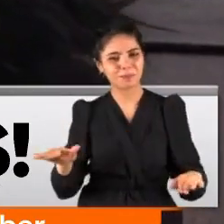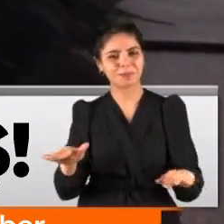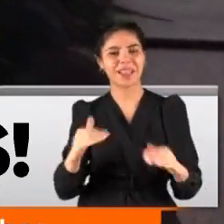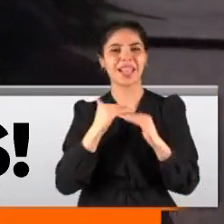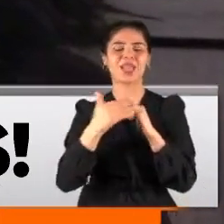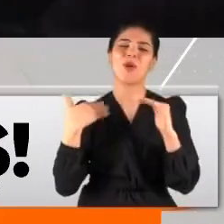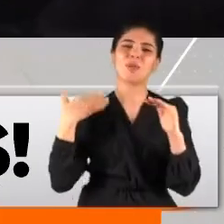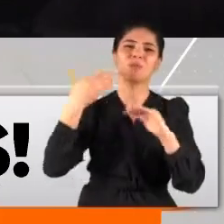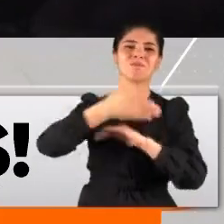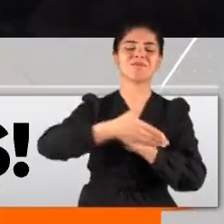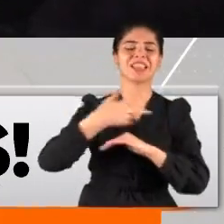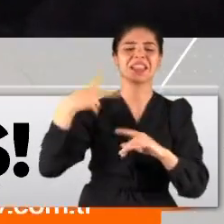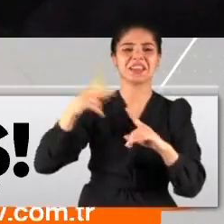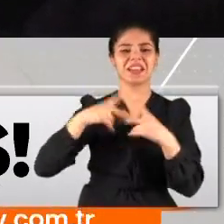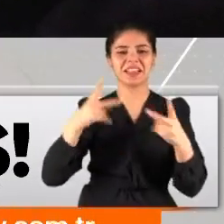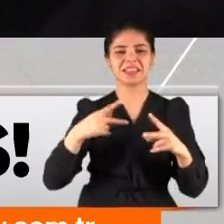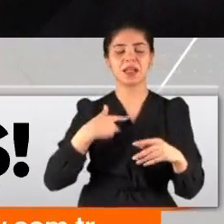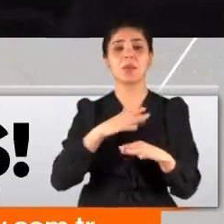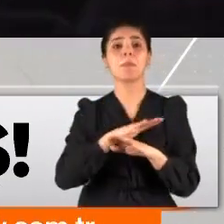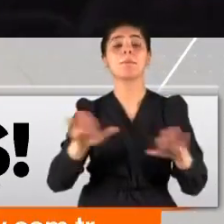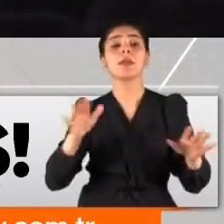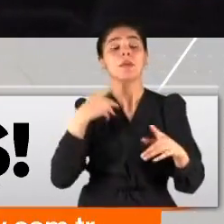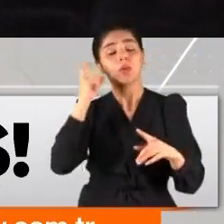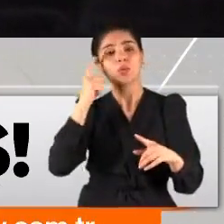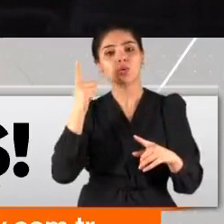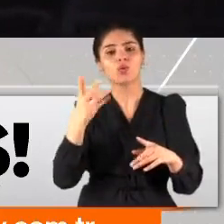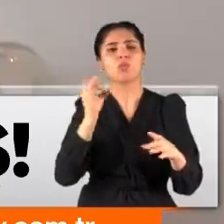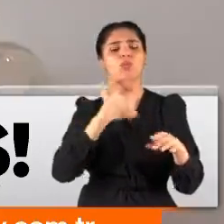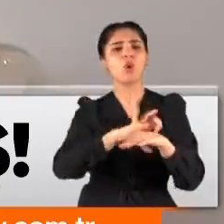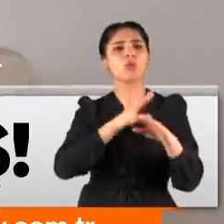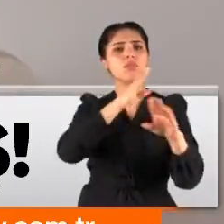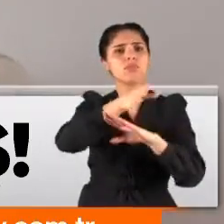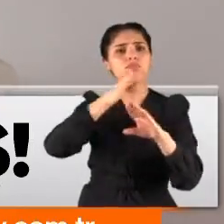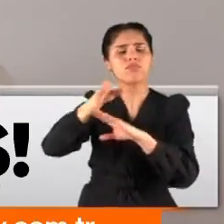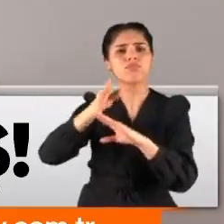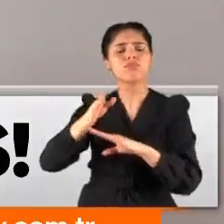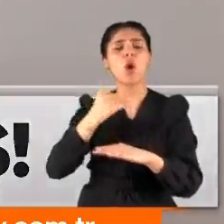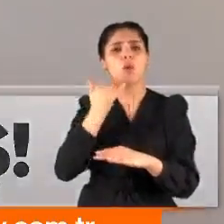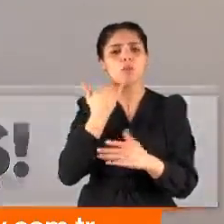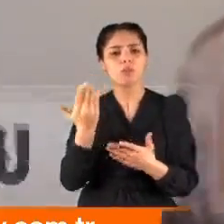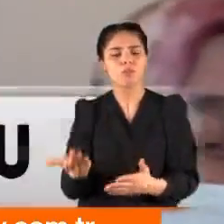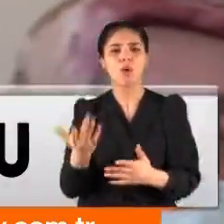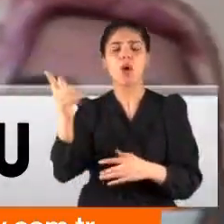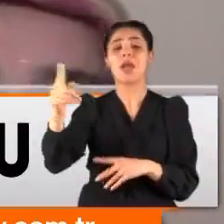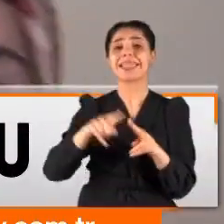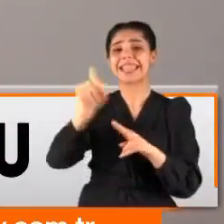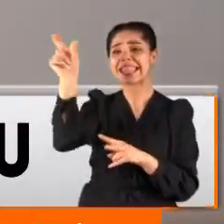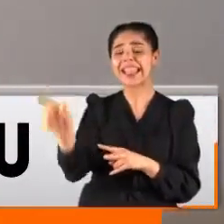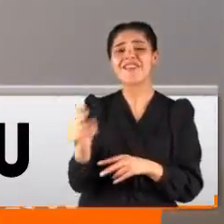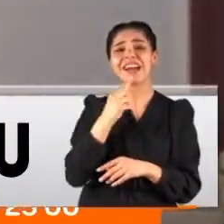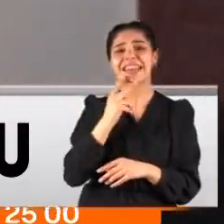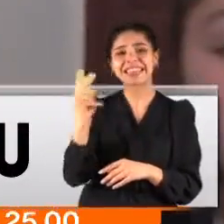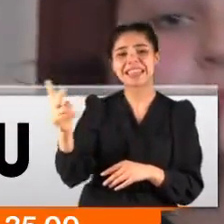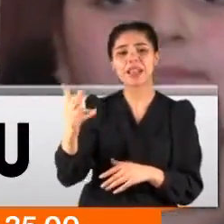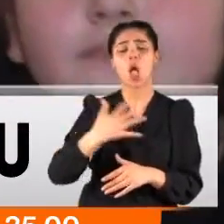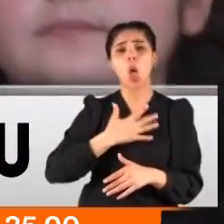içine çıkabiliyorum. Kendimde hiç geçmeyeceğini düşünmüştüm. Bir sürü doktora gittik. Neva'nın öksürük krizleri günden güne arttı. İşte